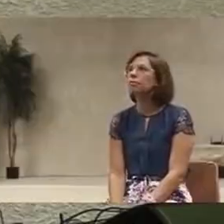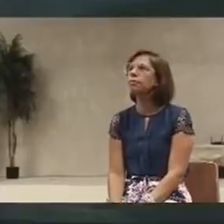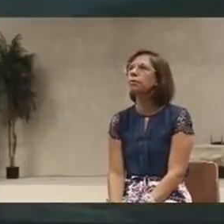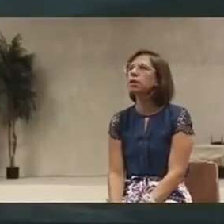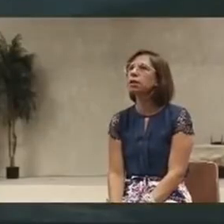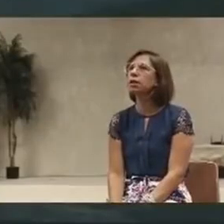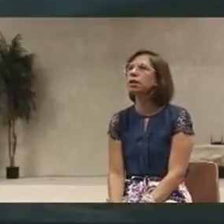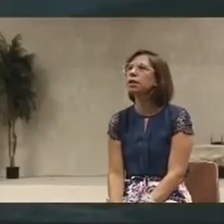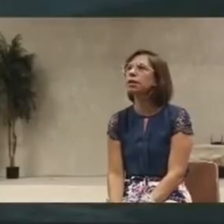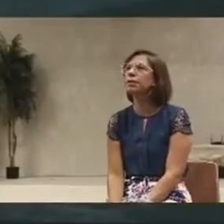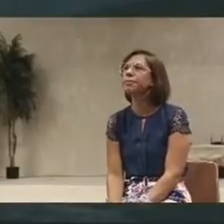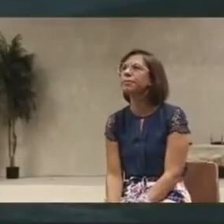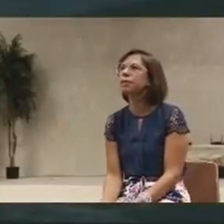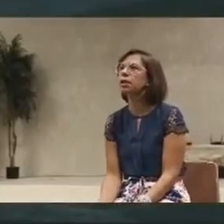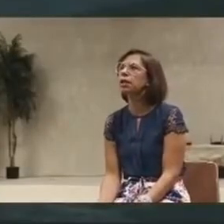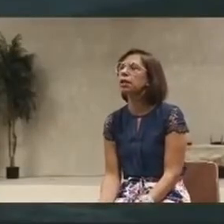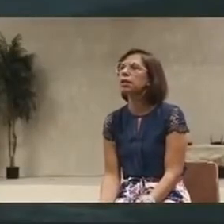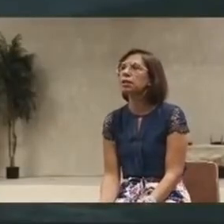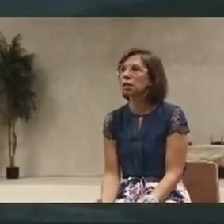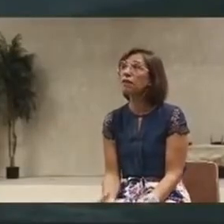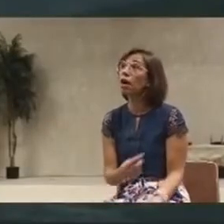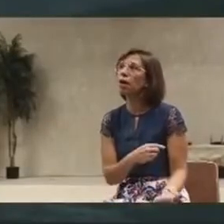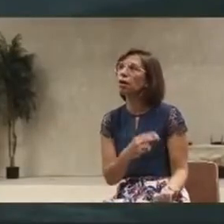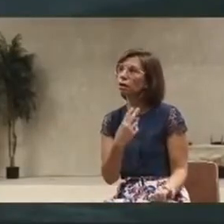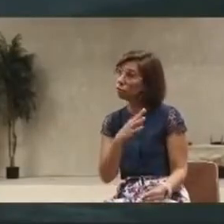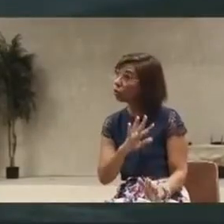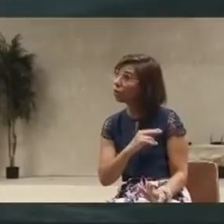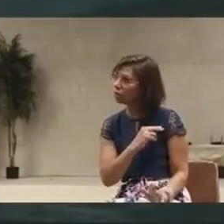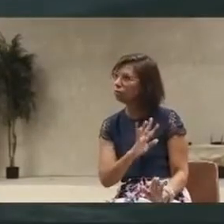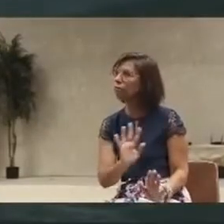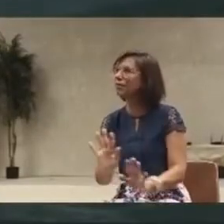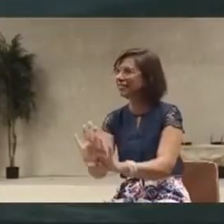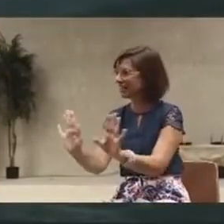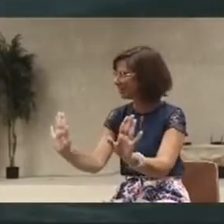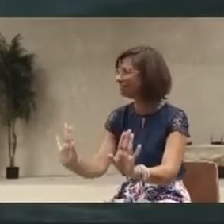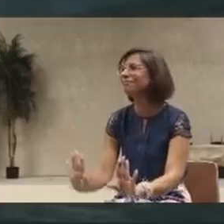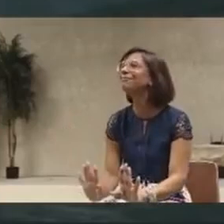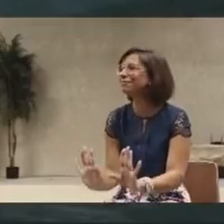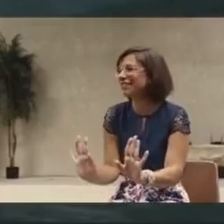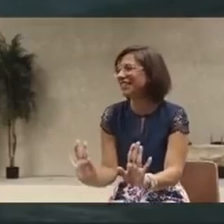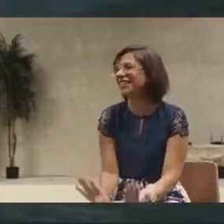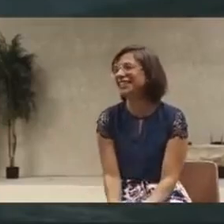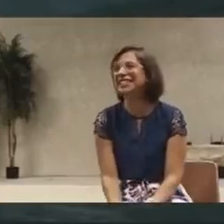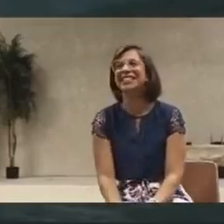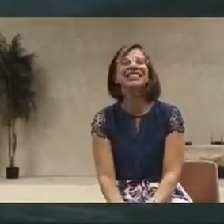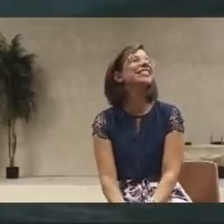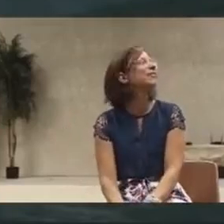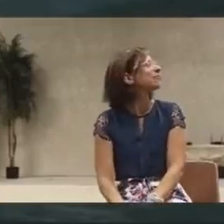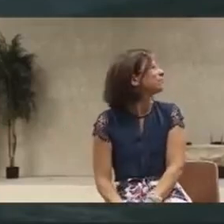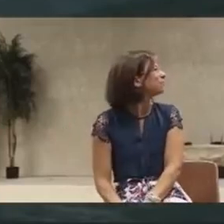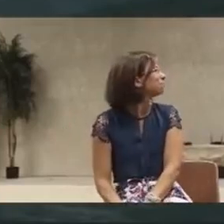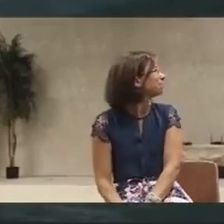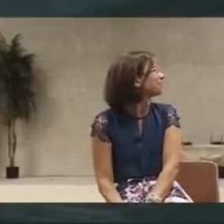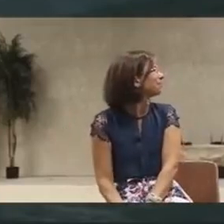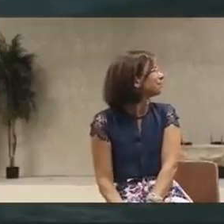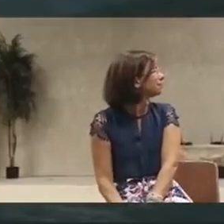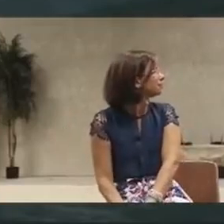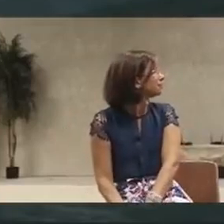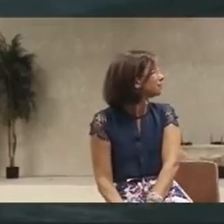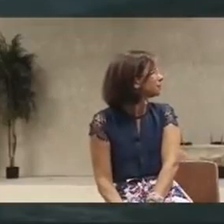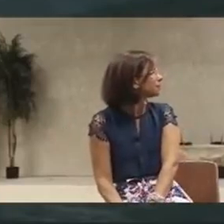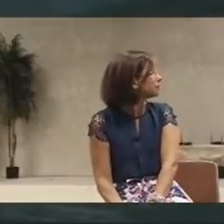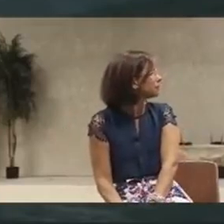été sous la nuée, qu'ils ont tous passé au travers de la mer, qu'ils ont tous été baptisés en Moïse dans la nuée et dans la